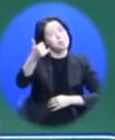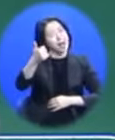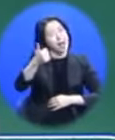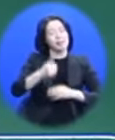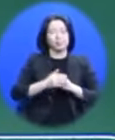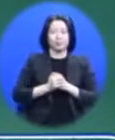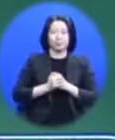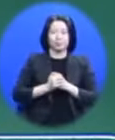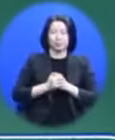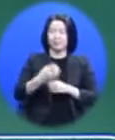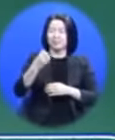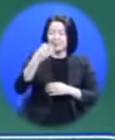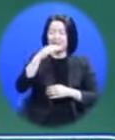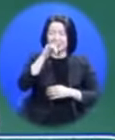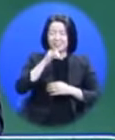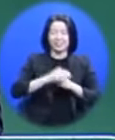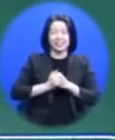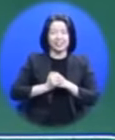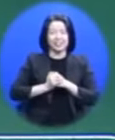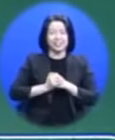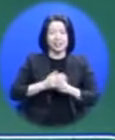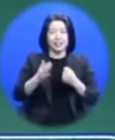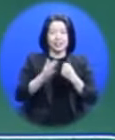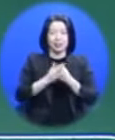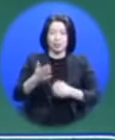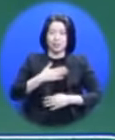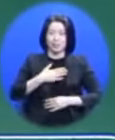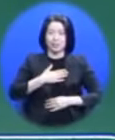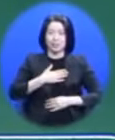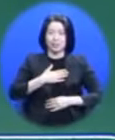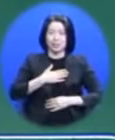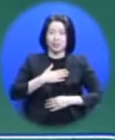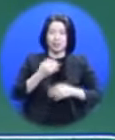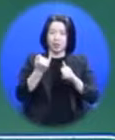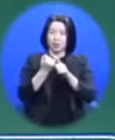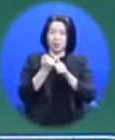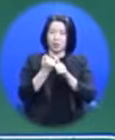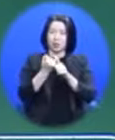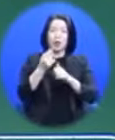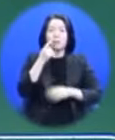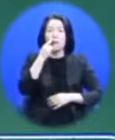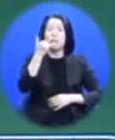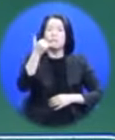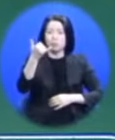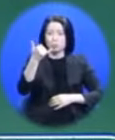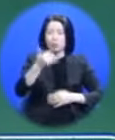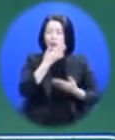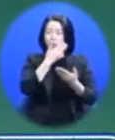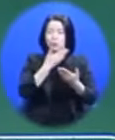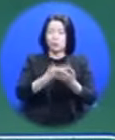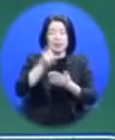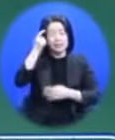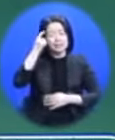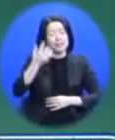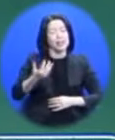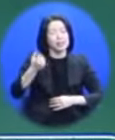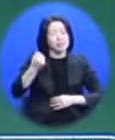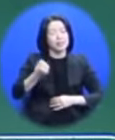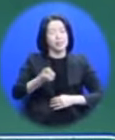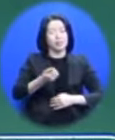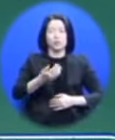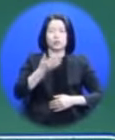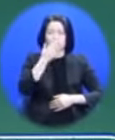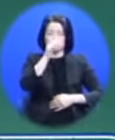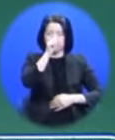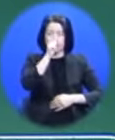이렇게 이야기를 하는 겁니다. 그래서 저희 내외를 가장 소중하게 생각해 준 건 참 감사한데 뭔가 이게